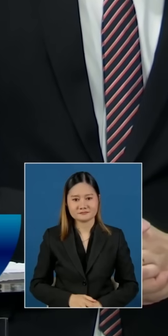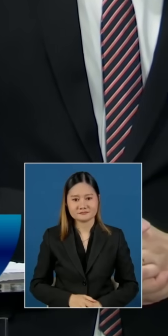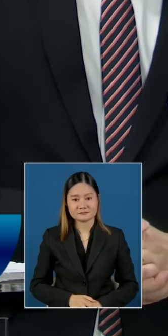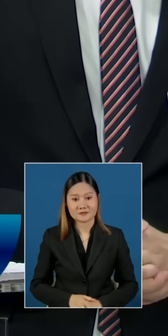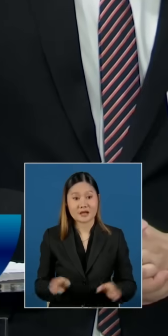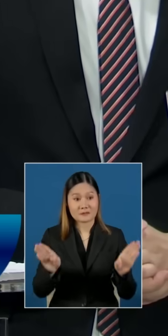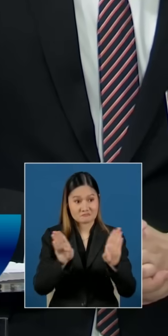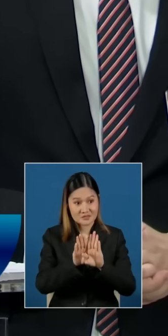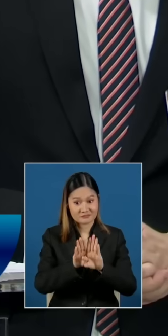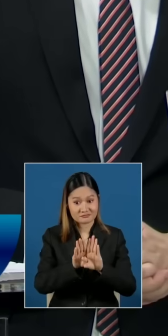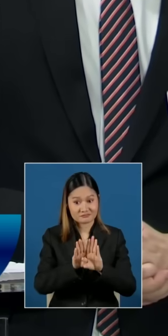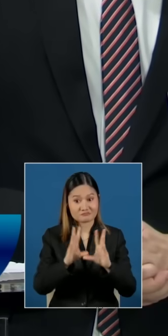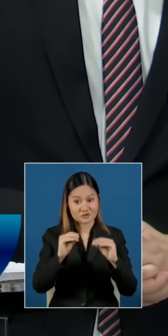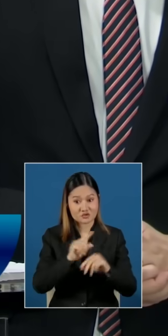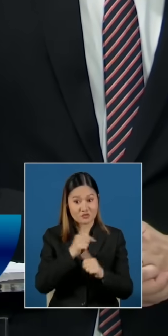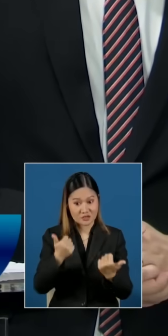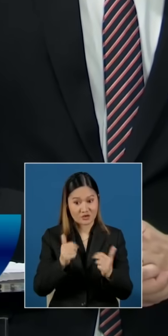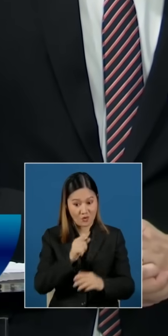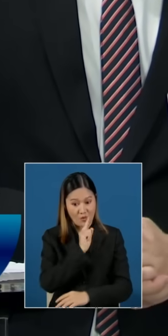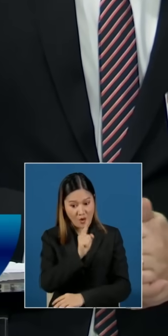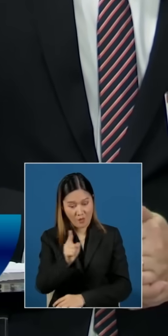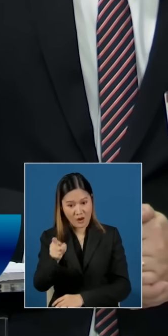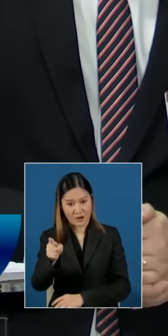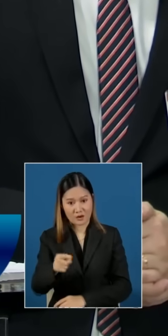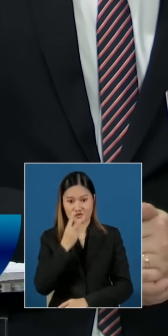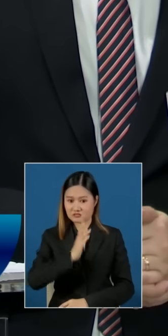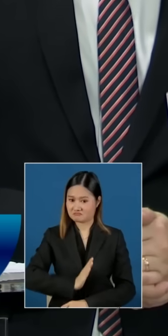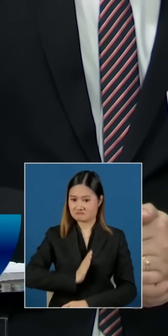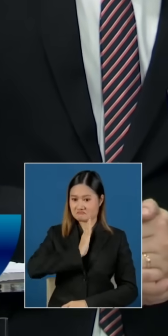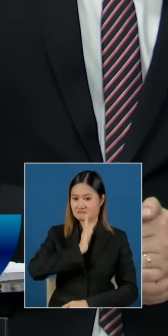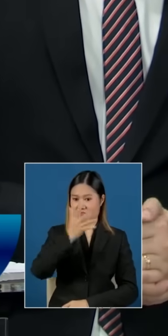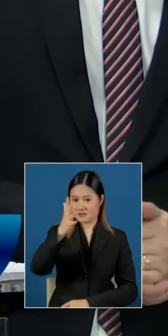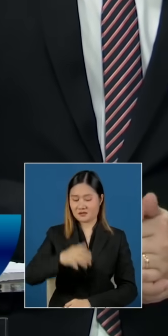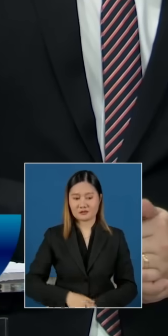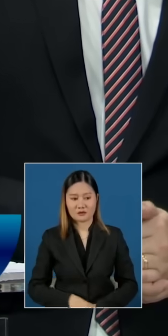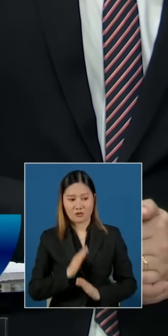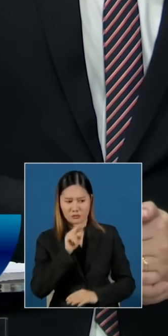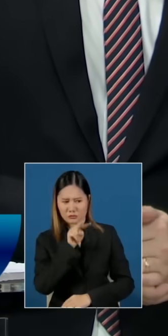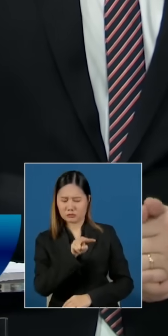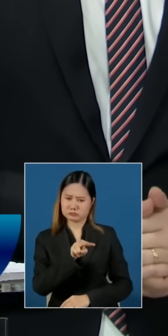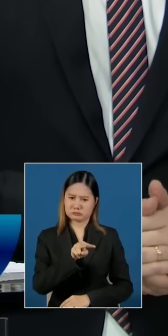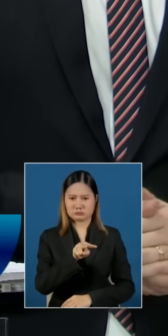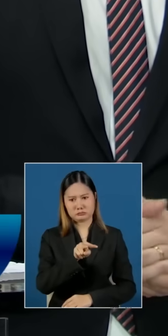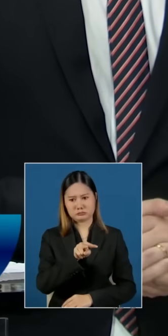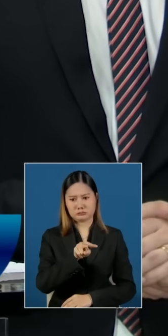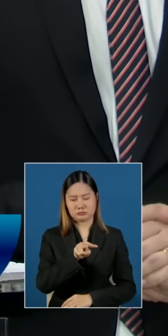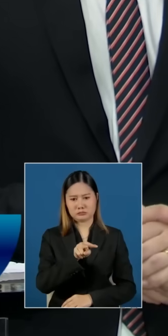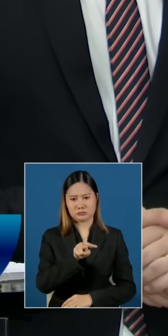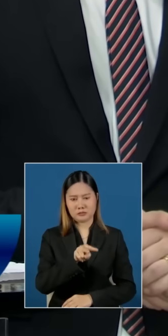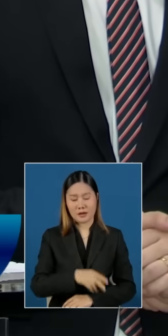าวันนี้เนี่ยอาจจะถูกวิพากษ์วิจารณ์ได้ว่าไม่สง่างามนะครับอาจจะถูกมองได้ว่า